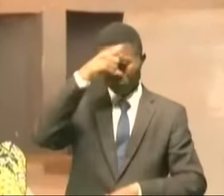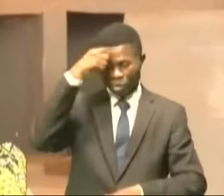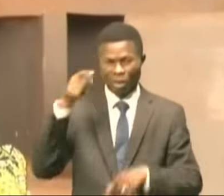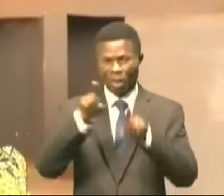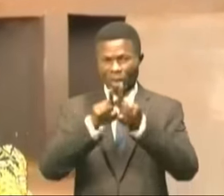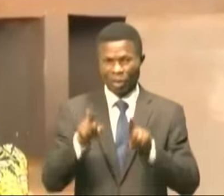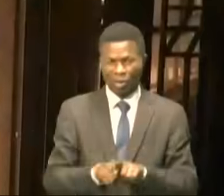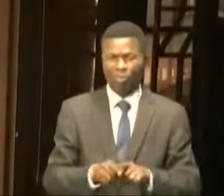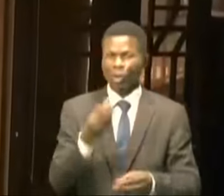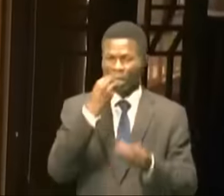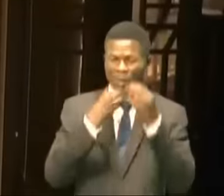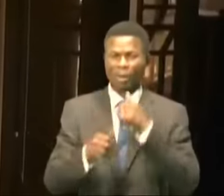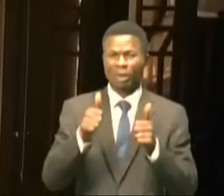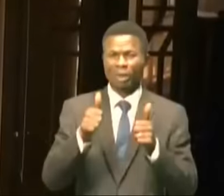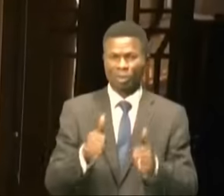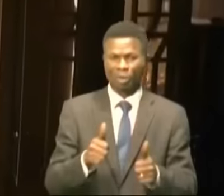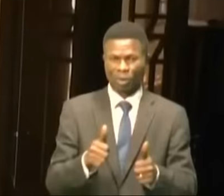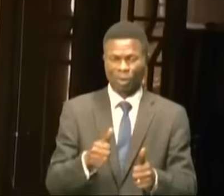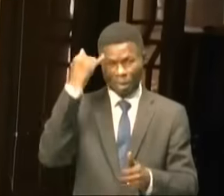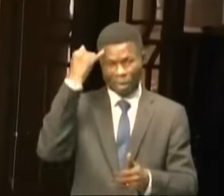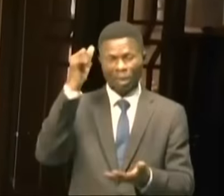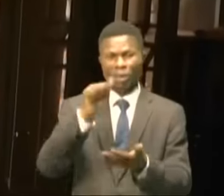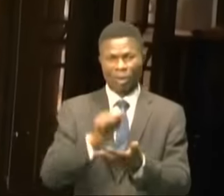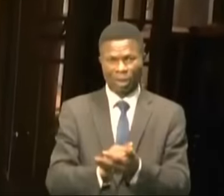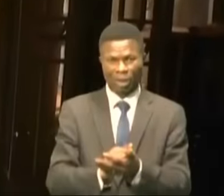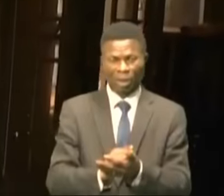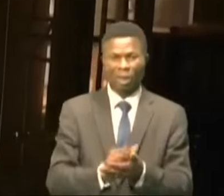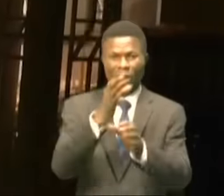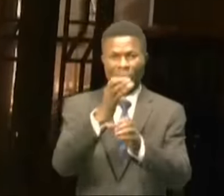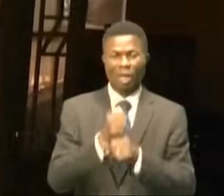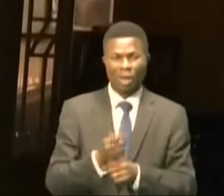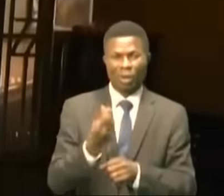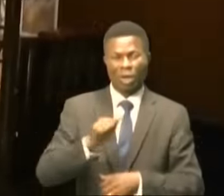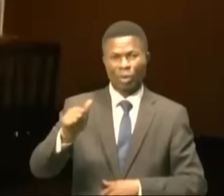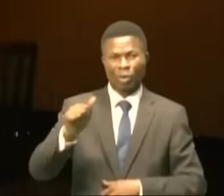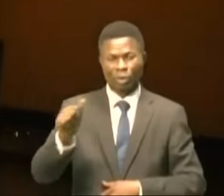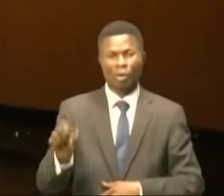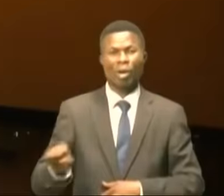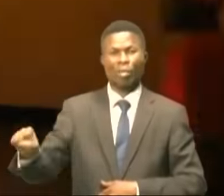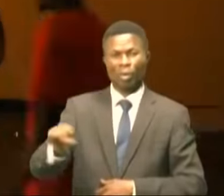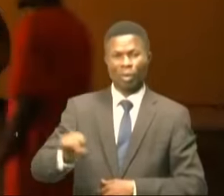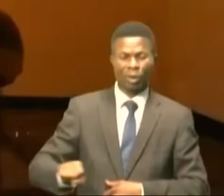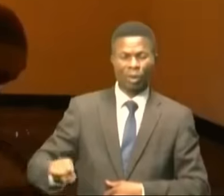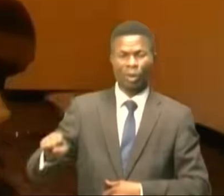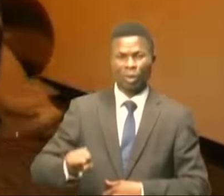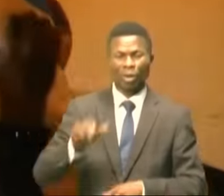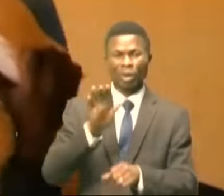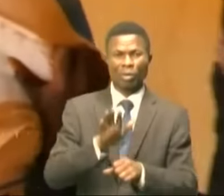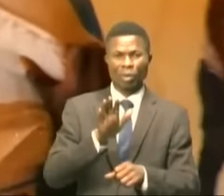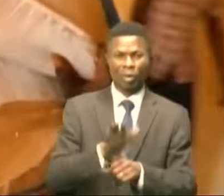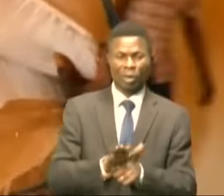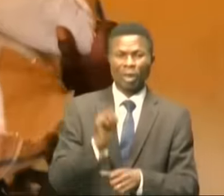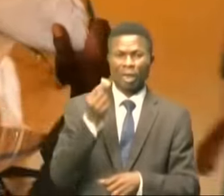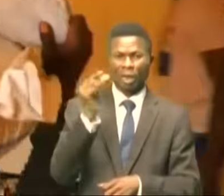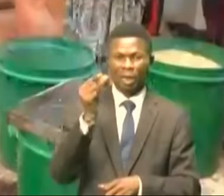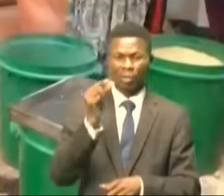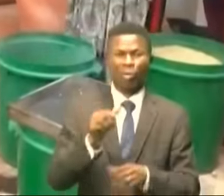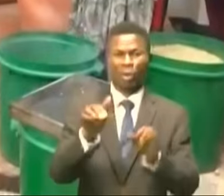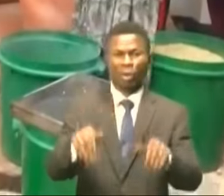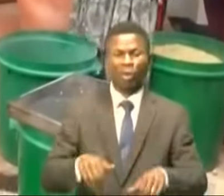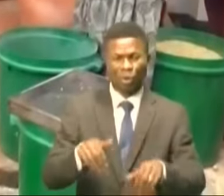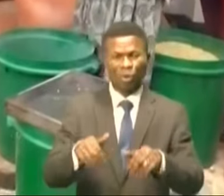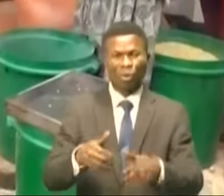à l'autosuffisance. C'est dans cette optique qu'elle a acquise sur fonds propres de son entité un lot important des intrants agricoles.